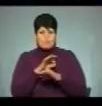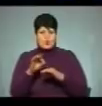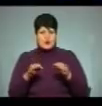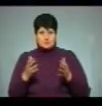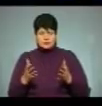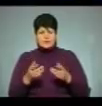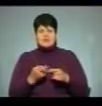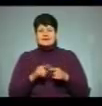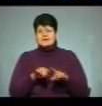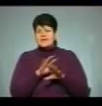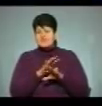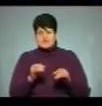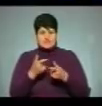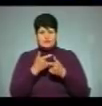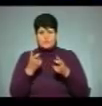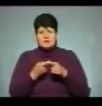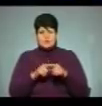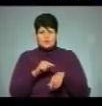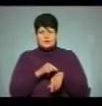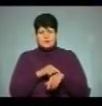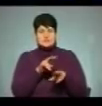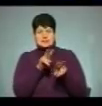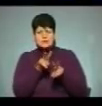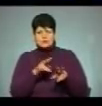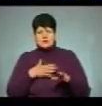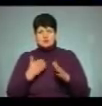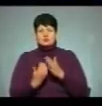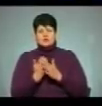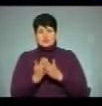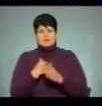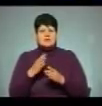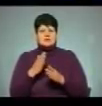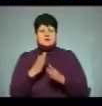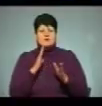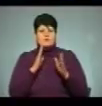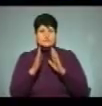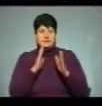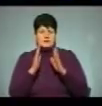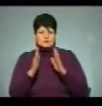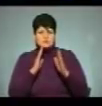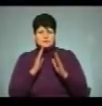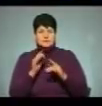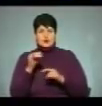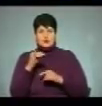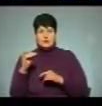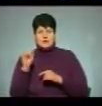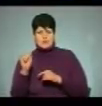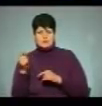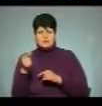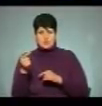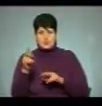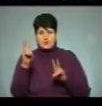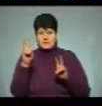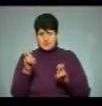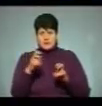вся інформація на цю годину. Слідкуйте за нашими новинами на нашій сторінці UA Тернопіль у соцмережі Facebook. Переглянути повні